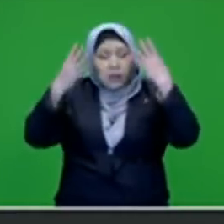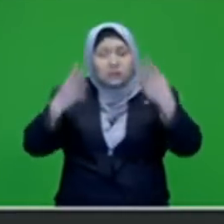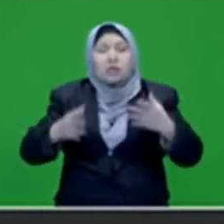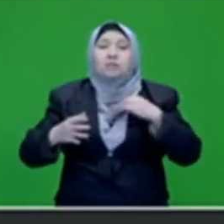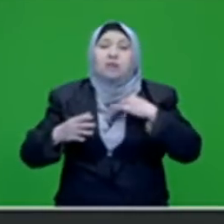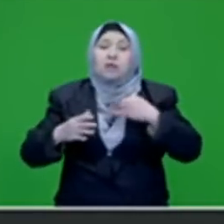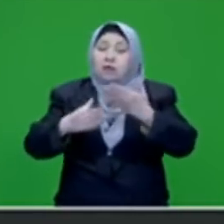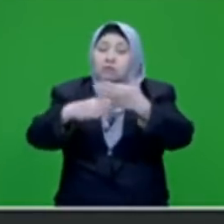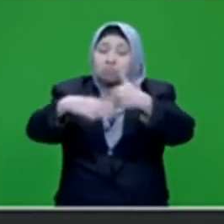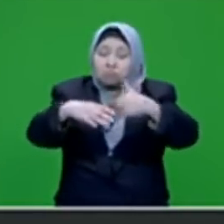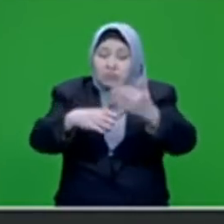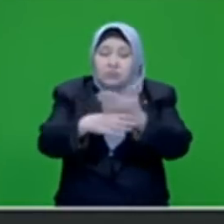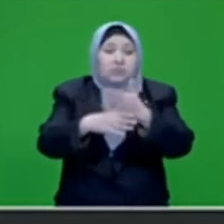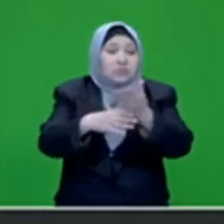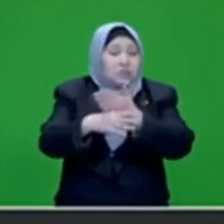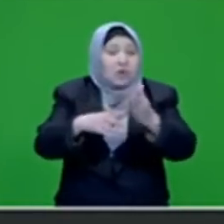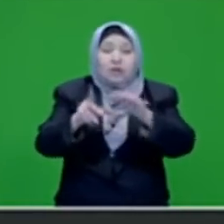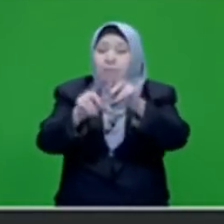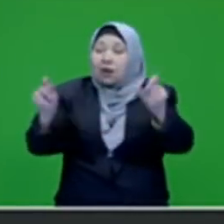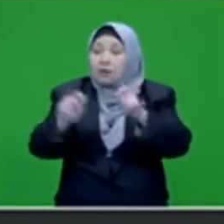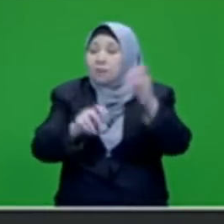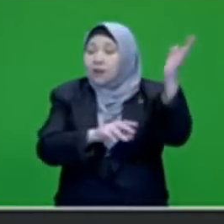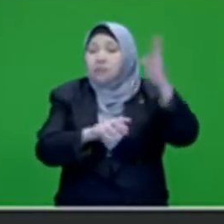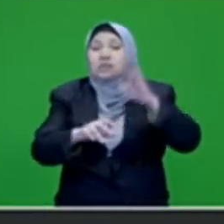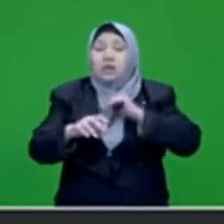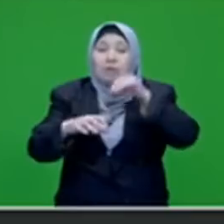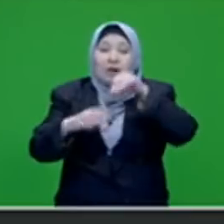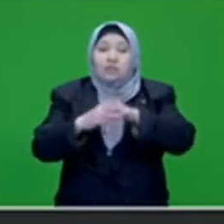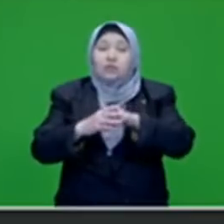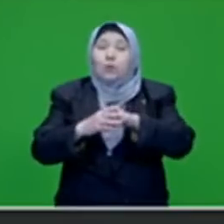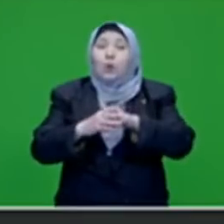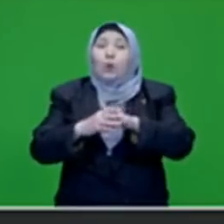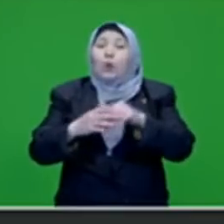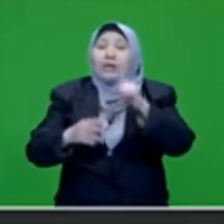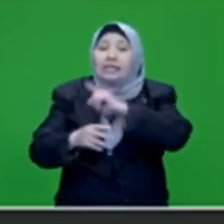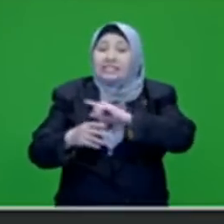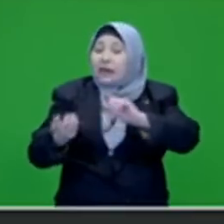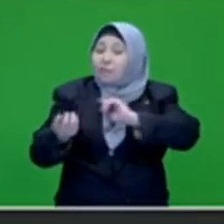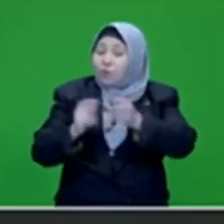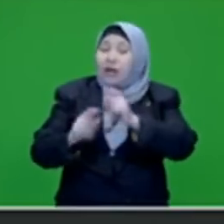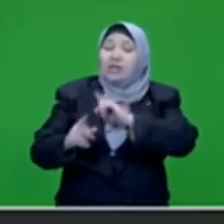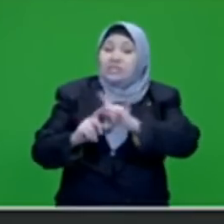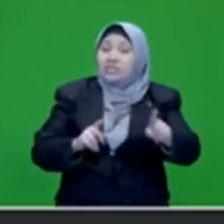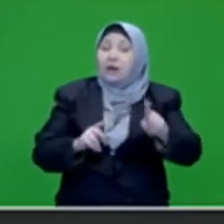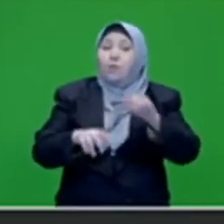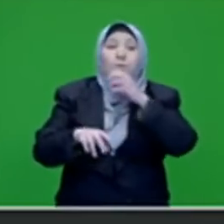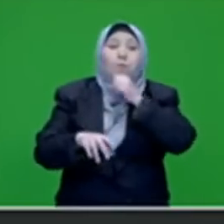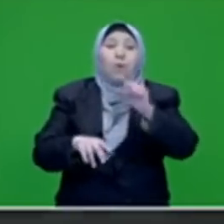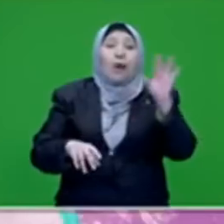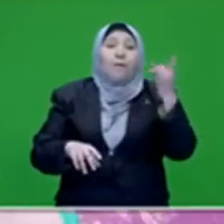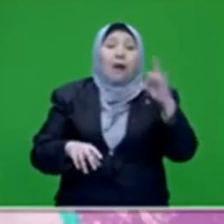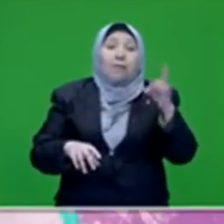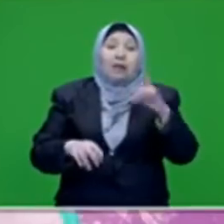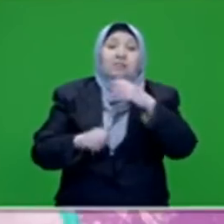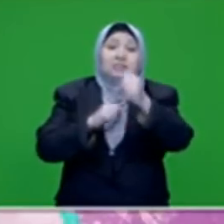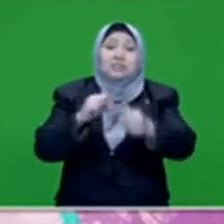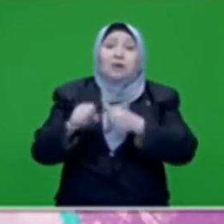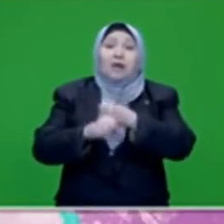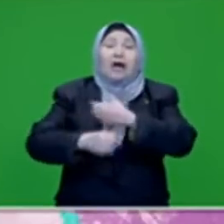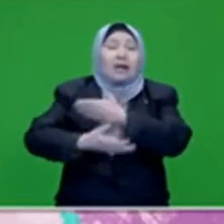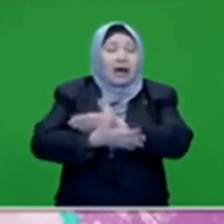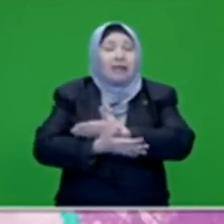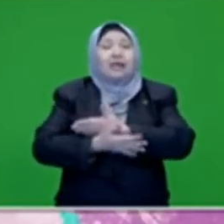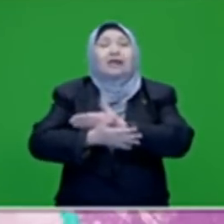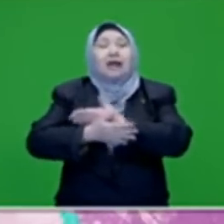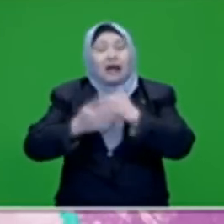share. Saya ni, yalah, saya masuk Islam umur 18 tahun. Macam Ustaz Tirmizi, dia anak dia dengar cerita saya